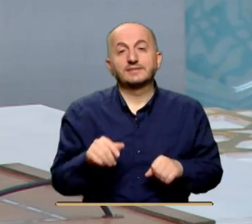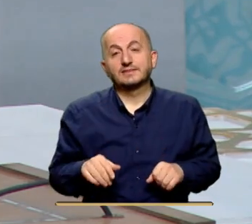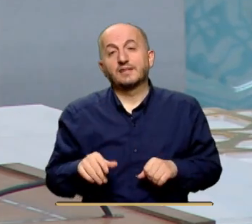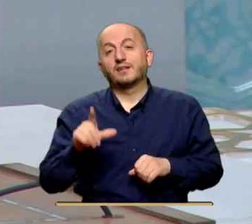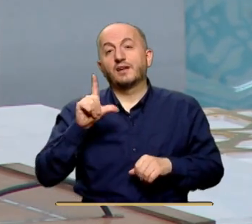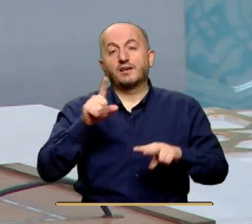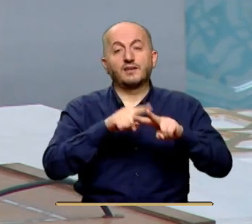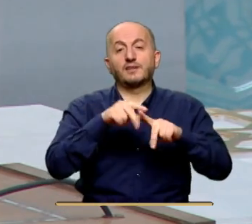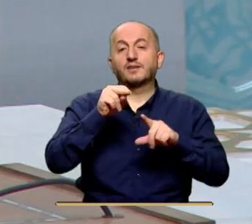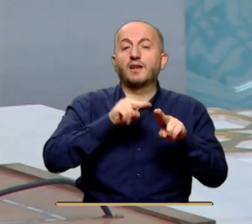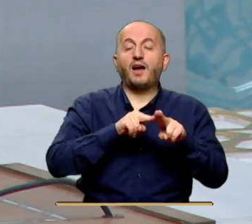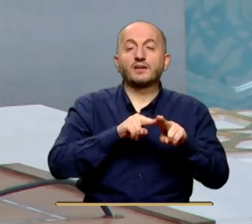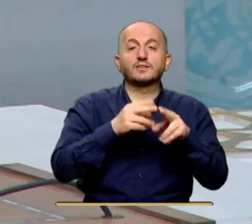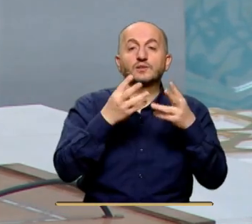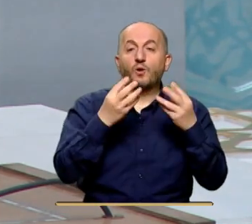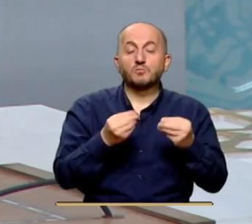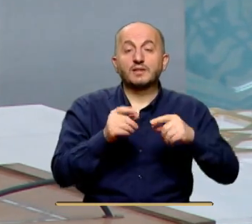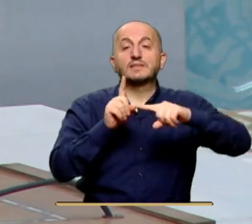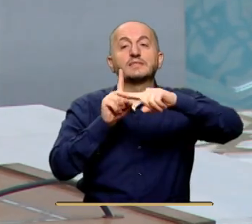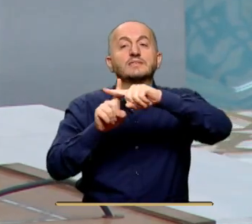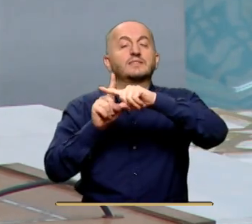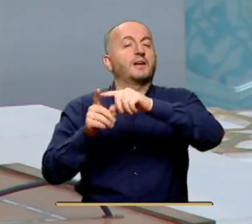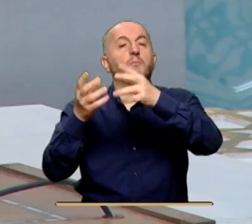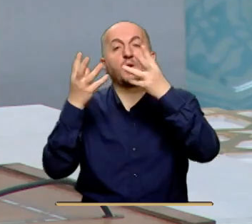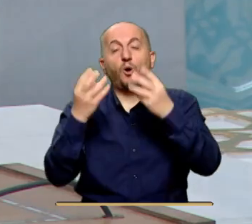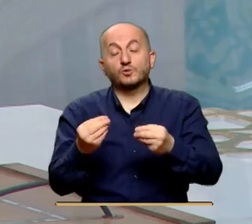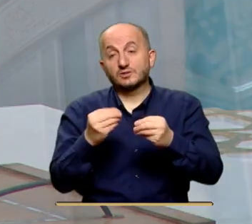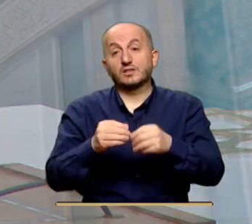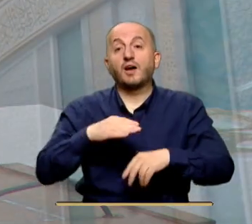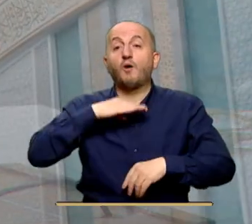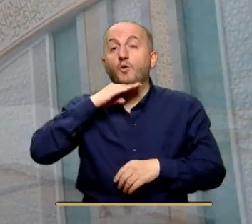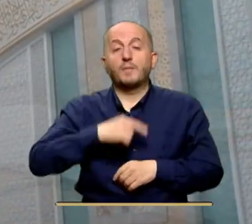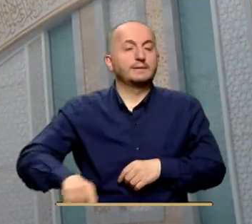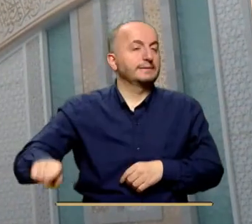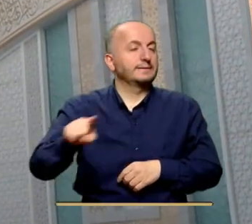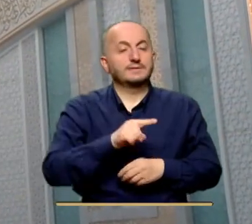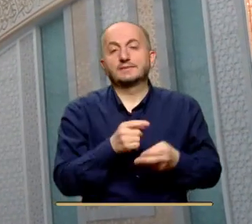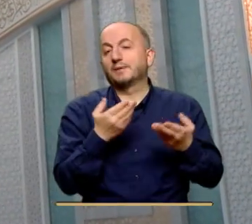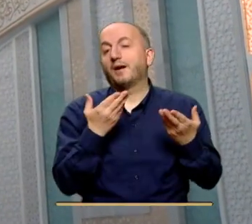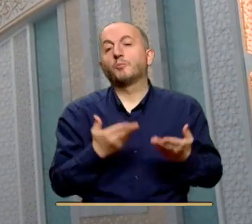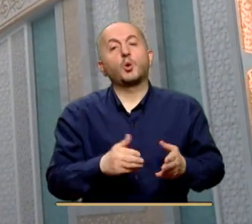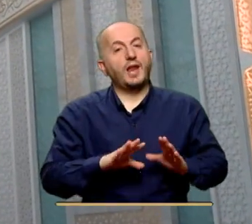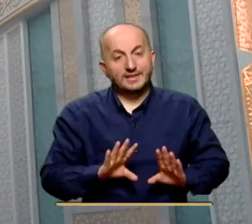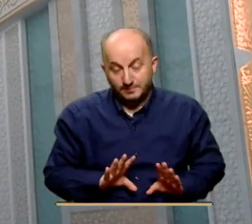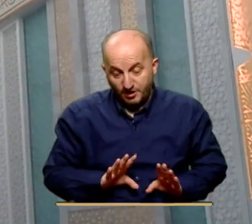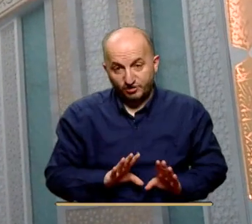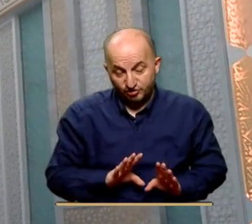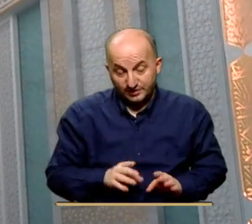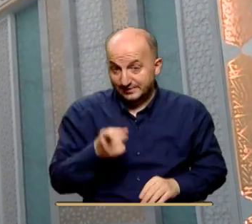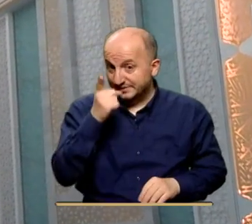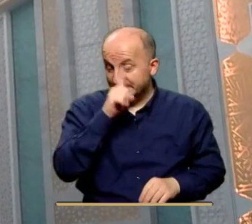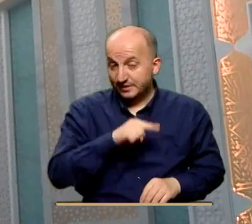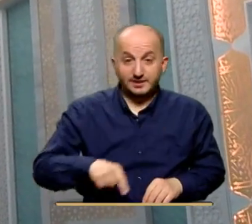layık olmak, Hristiyan bile olsanız onlar sizi benimsemeyecek. Zira